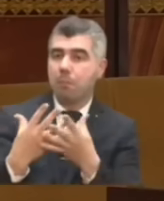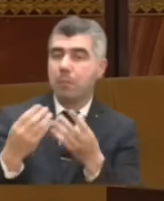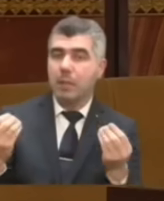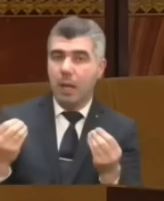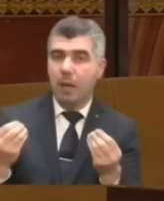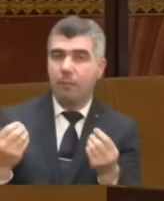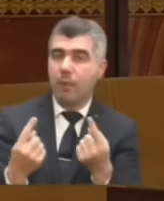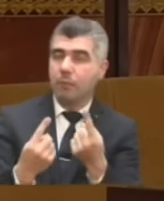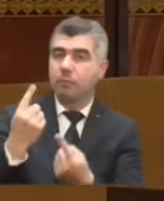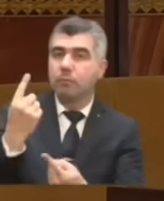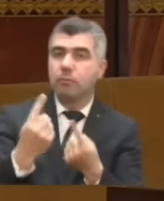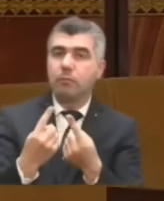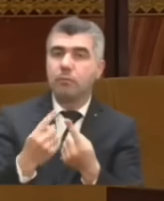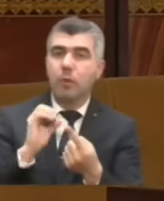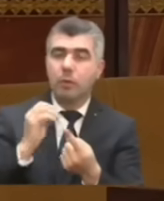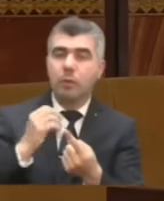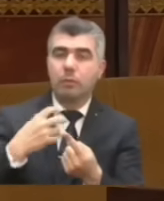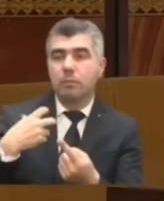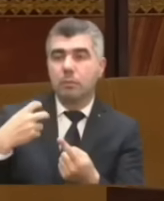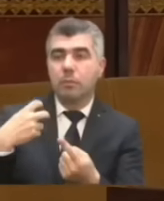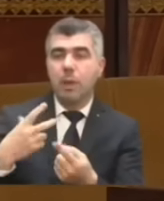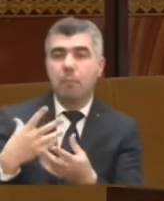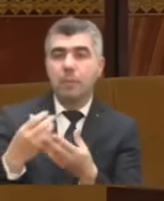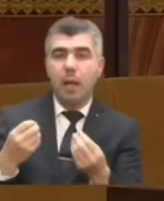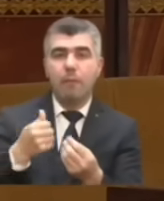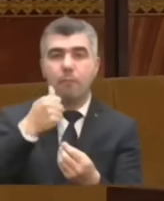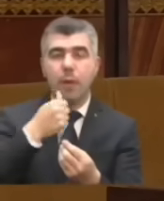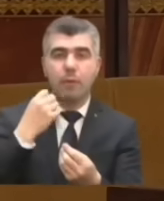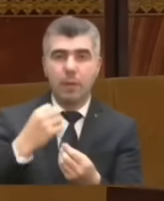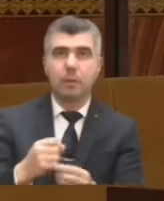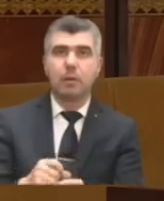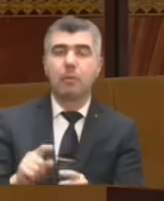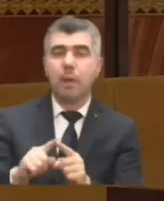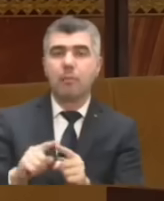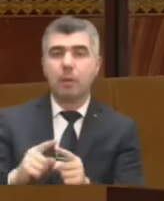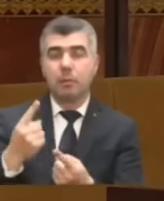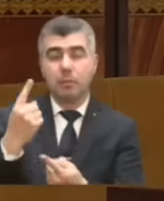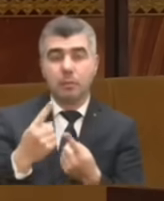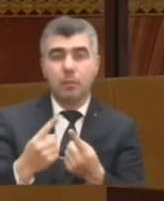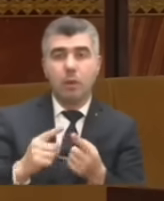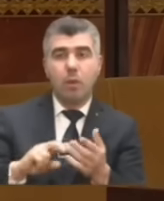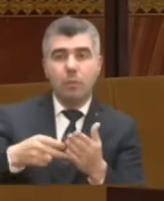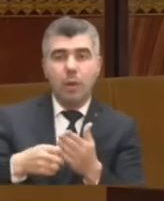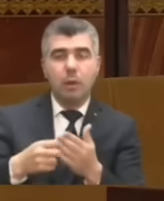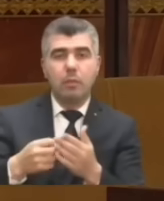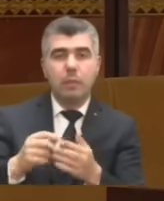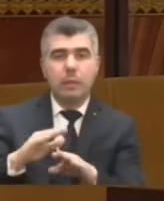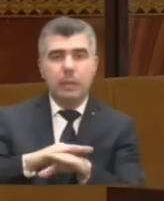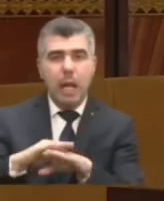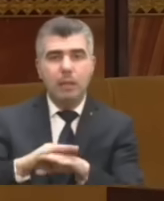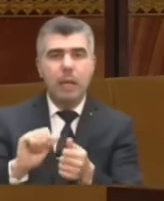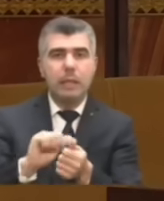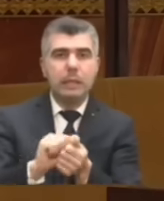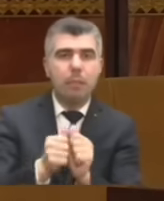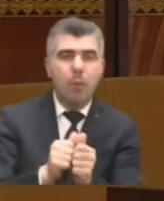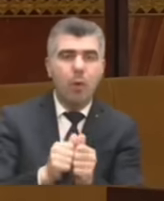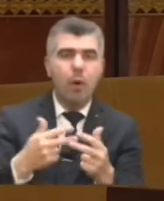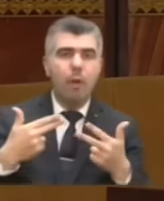تحوم شبهات كبيرة حول ثرائها. اليوم تخترق مجال المال والأعمال والسياسة والرياضة